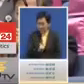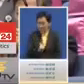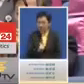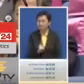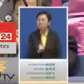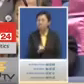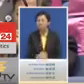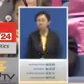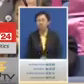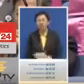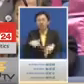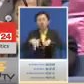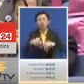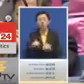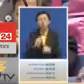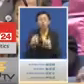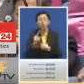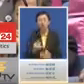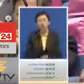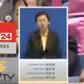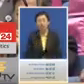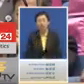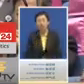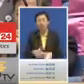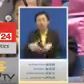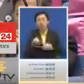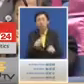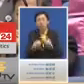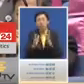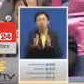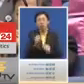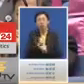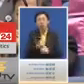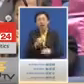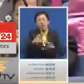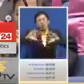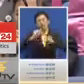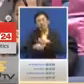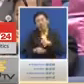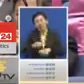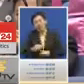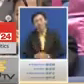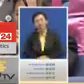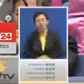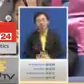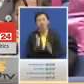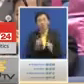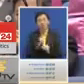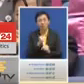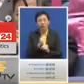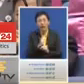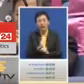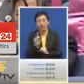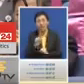ยชาวบ้านเขาบอกว่าไงครับเจ้าหน้าที่ขายเจ้าหน้าที่ที่ใหญ่ที่